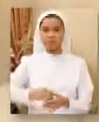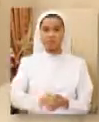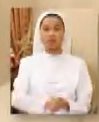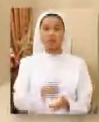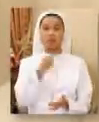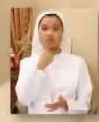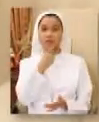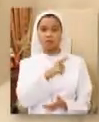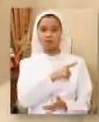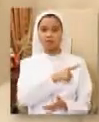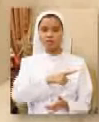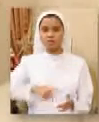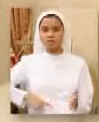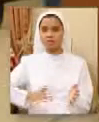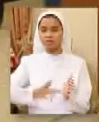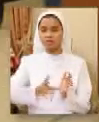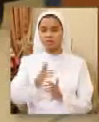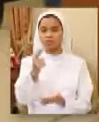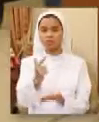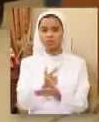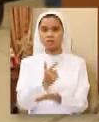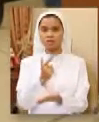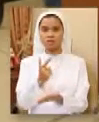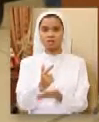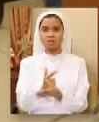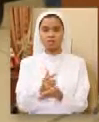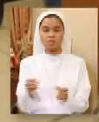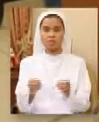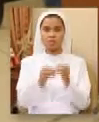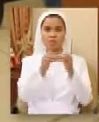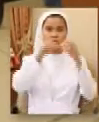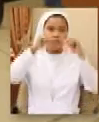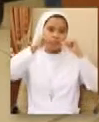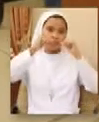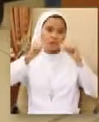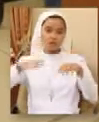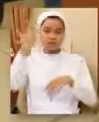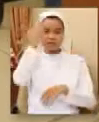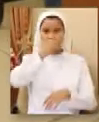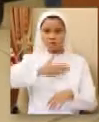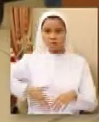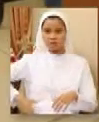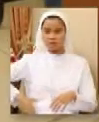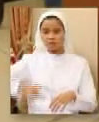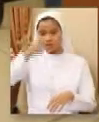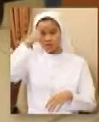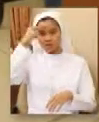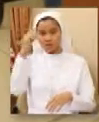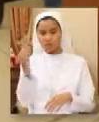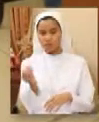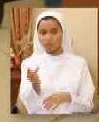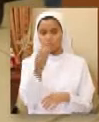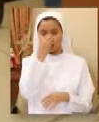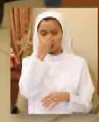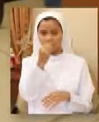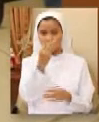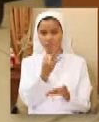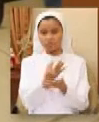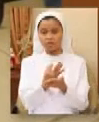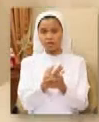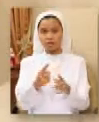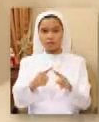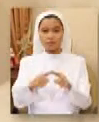mahalaga yun. Mas mahalaga yan. Mas blessed siya. Balo. Dahil yung kanyang pinaka-need, senior din niya. Senior niya pa. Senior din